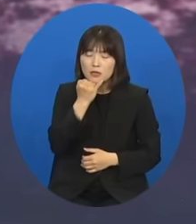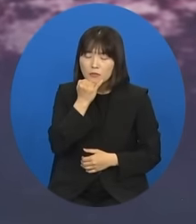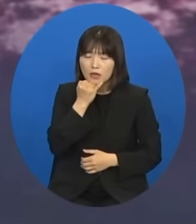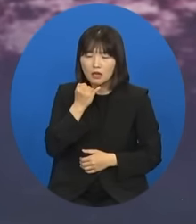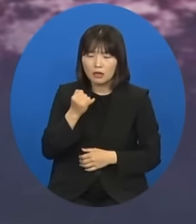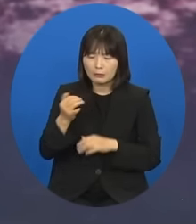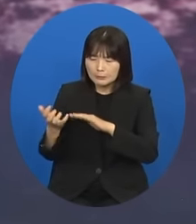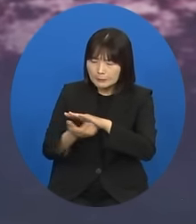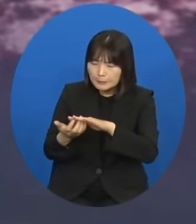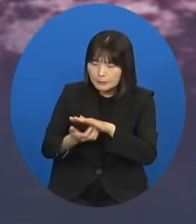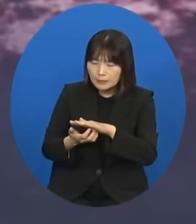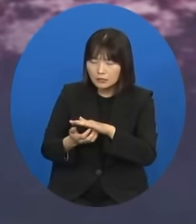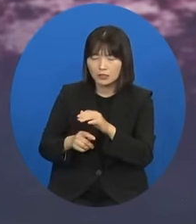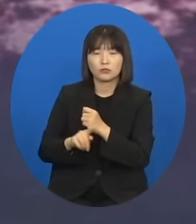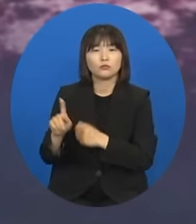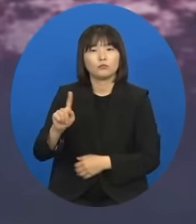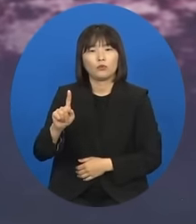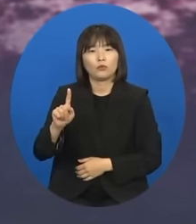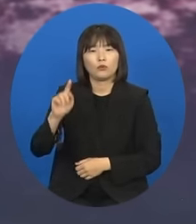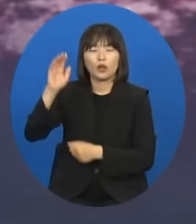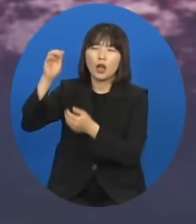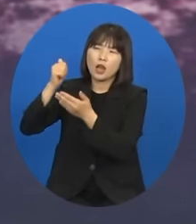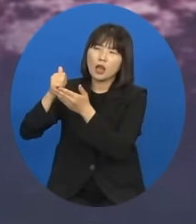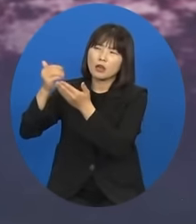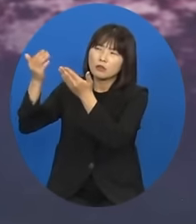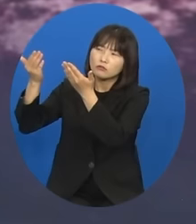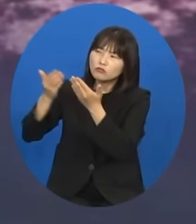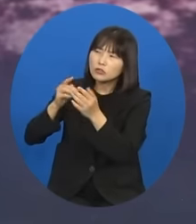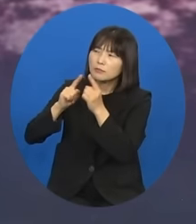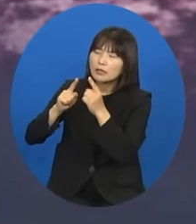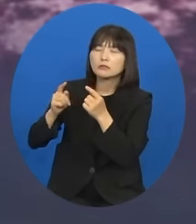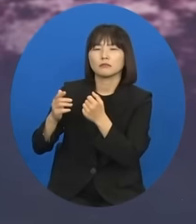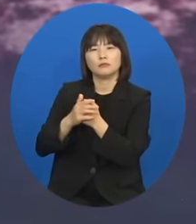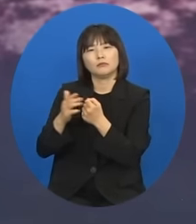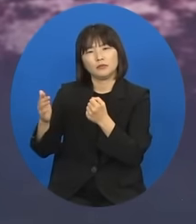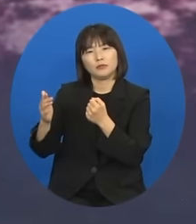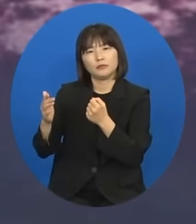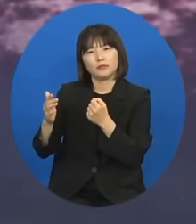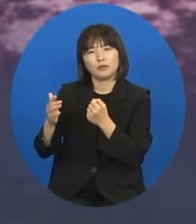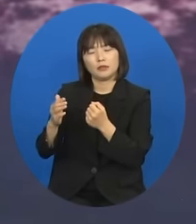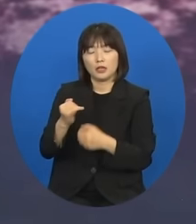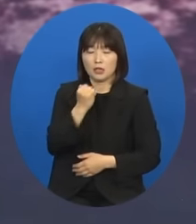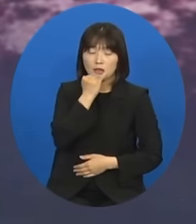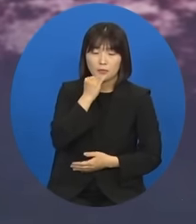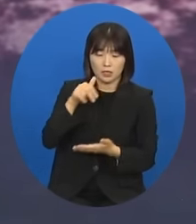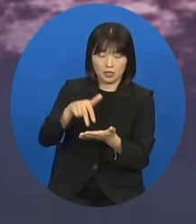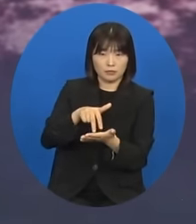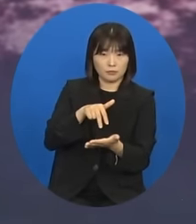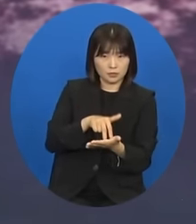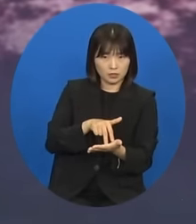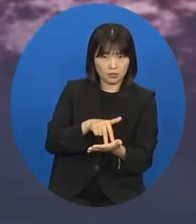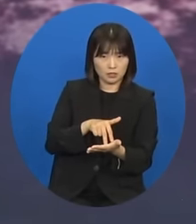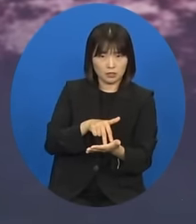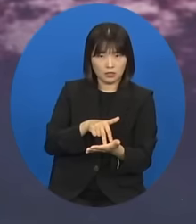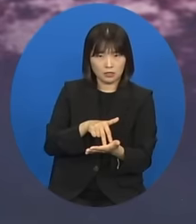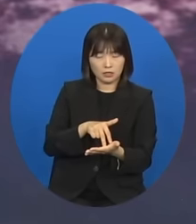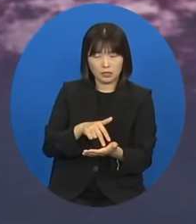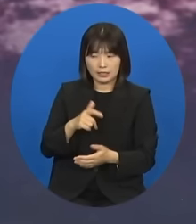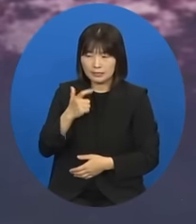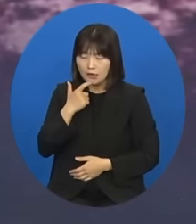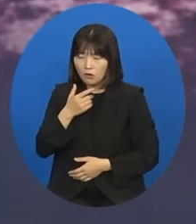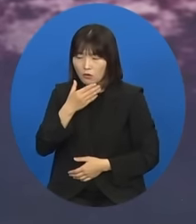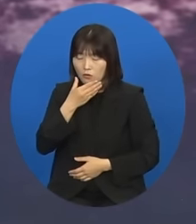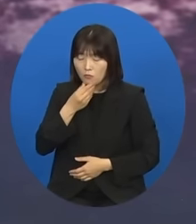왜 이렇게 한 거죠 하나님이 주신 말씀 때문에 그런 거예요 그 리브가 입장에서는 야곱이 복을 받는게